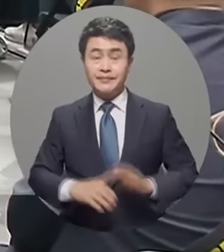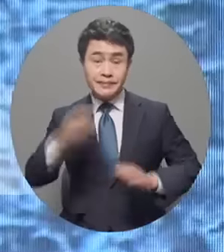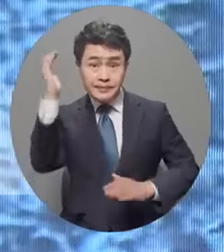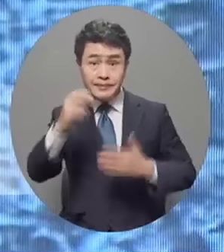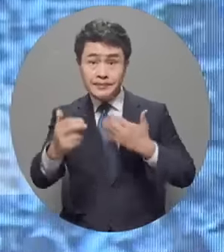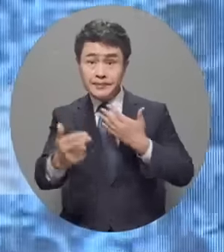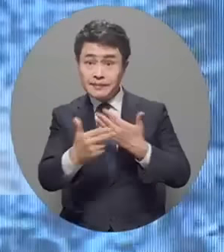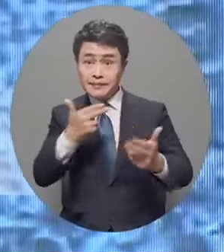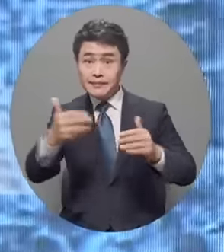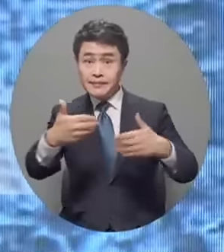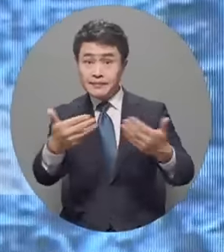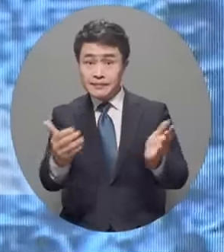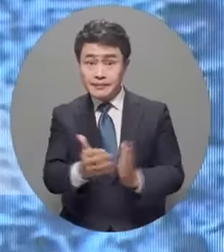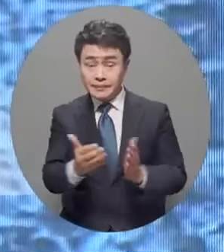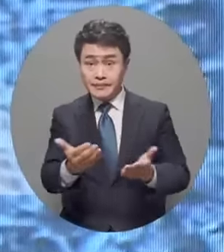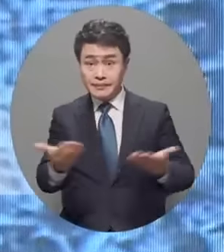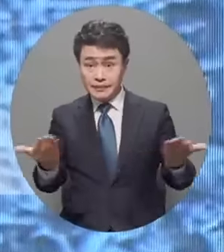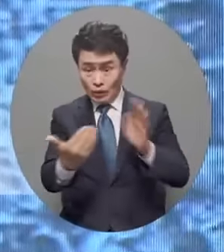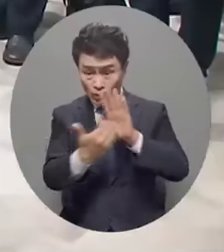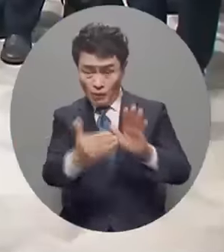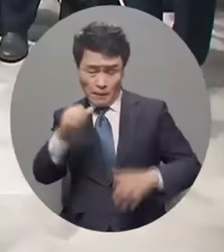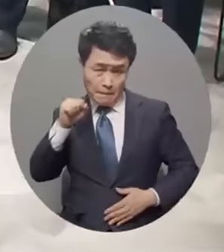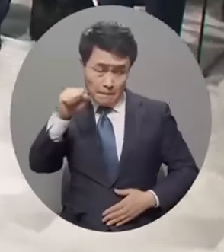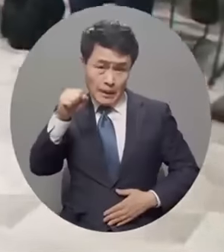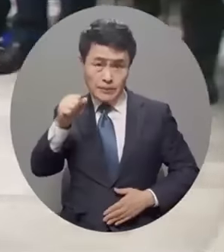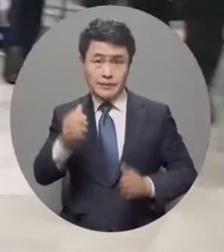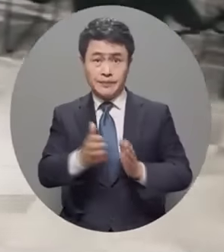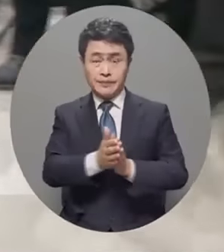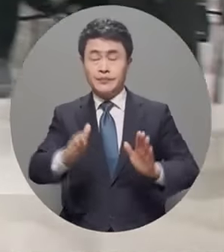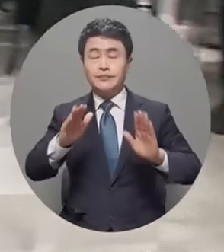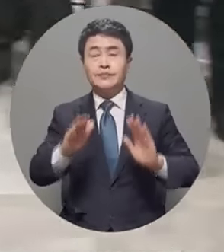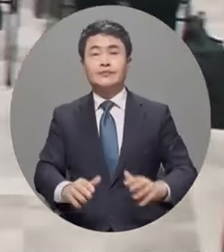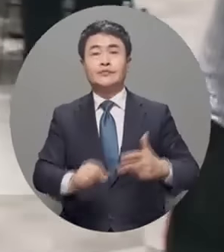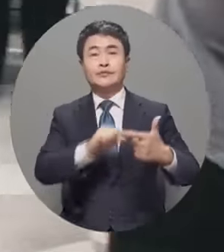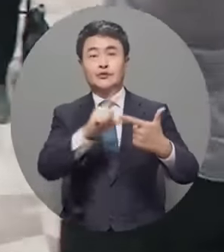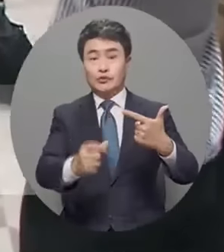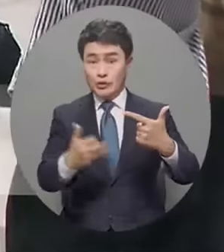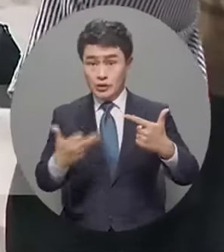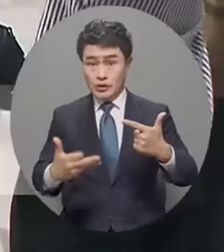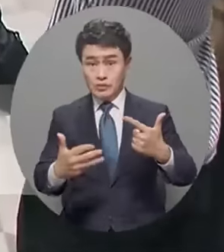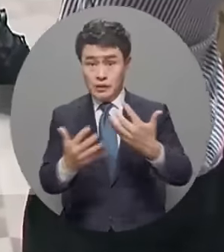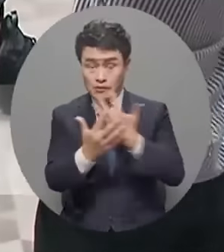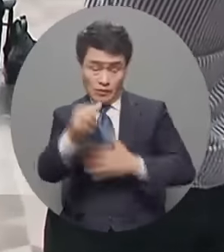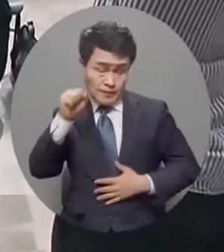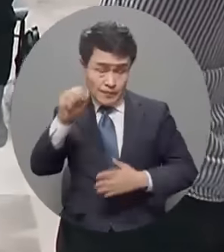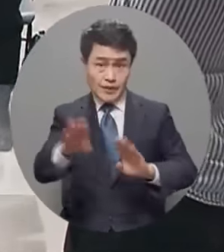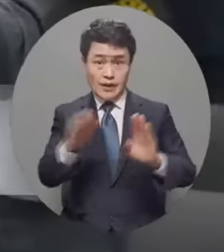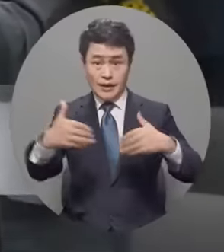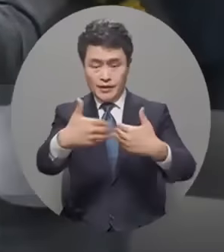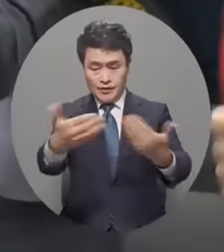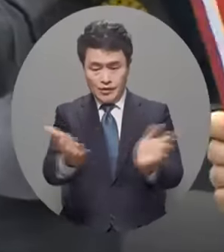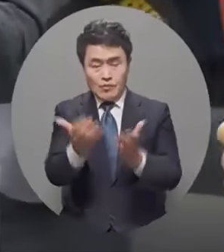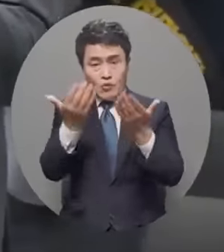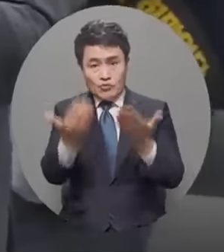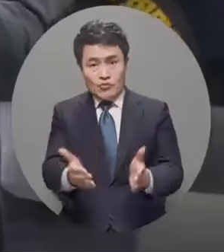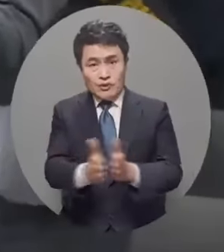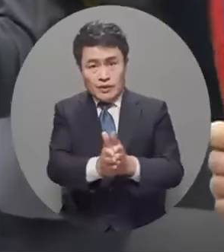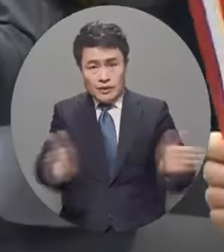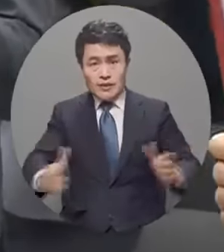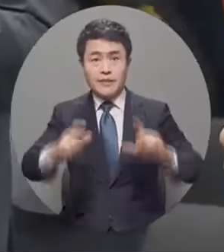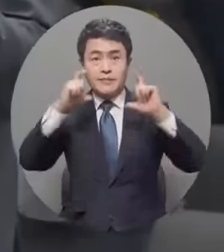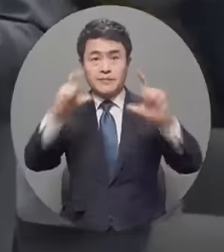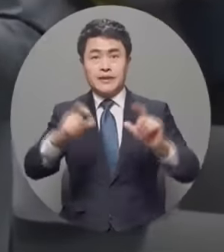대한의사협회가 결국 총파업 카드를 꺼내들었습니다. 오는 18일 총궐기 대회를 열고 집단 휴진을 시작하겠다고